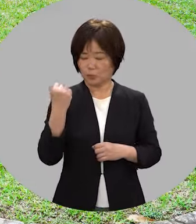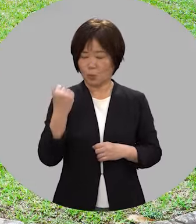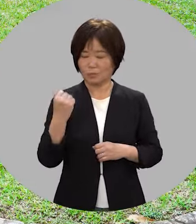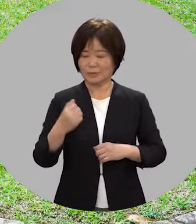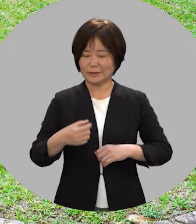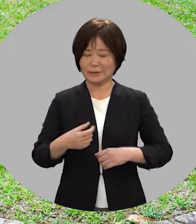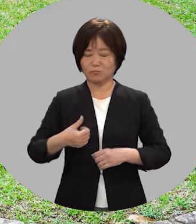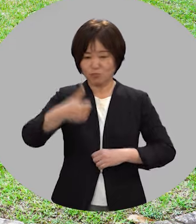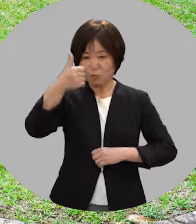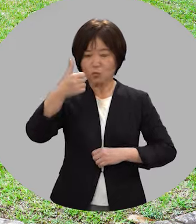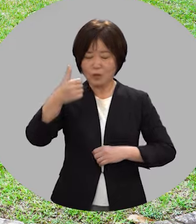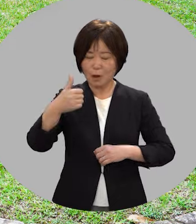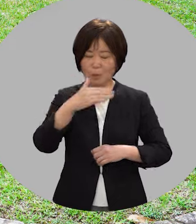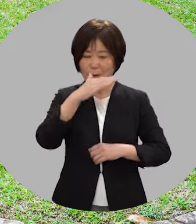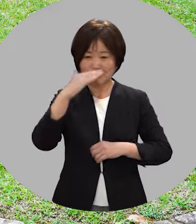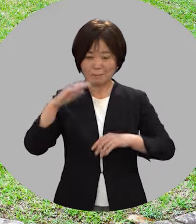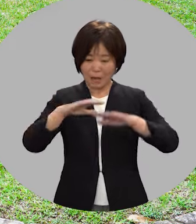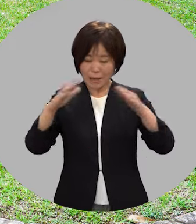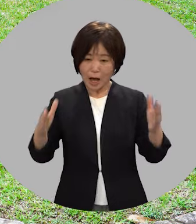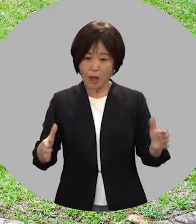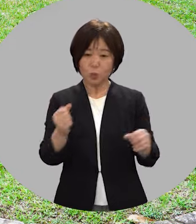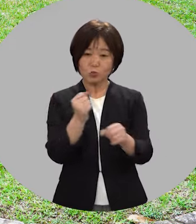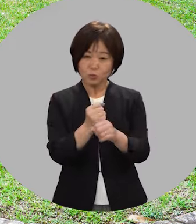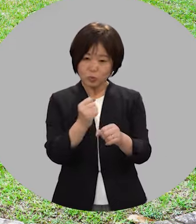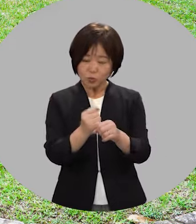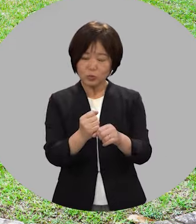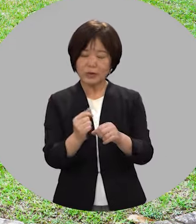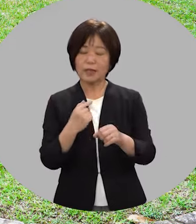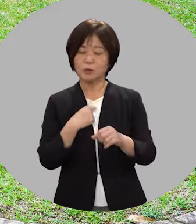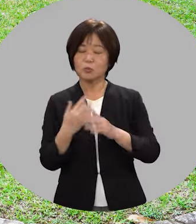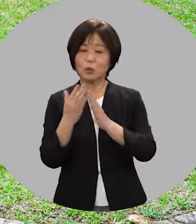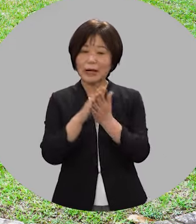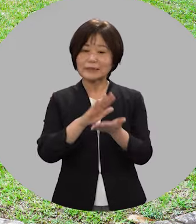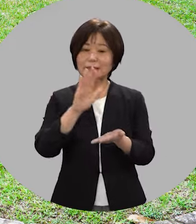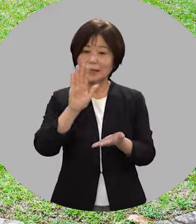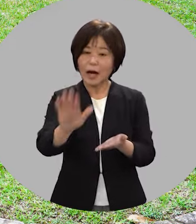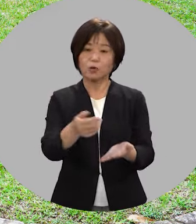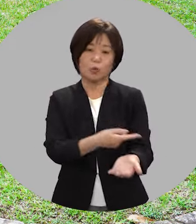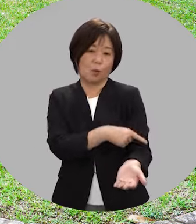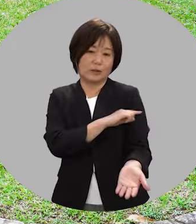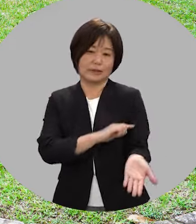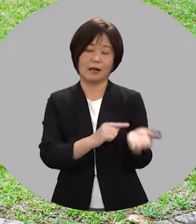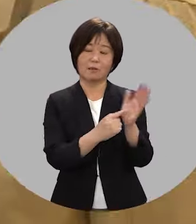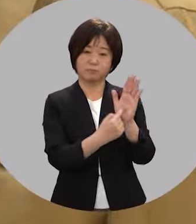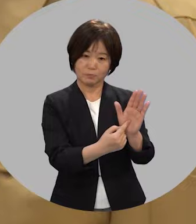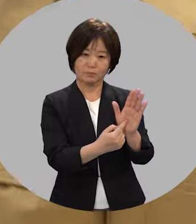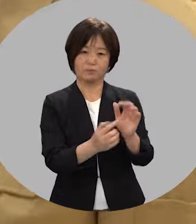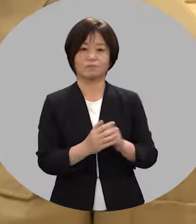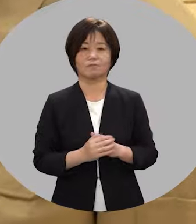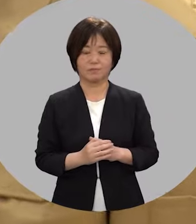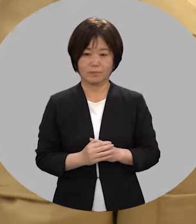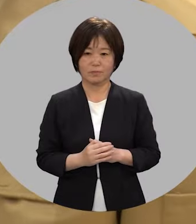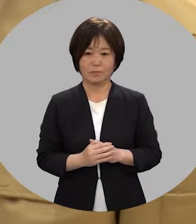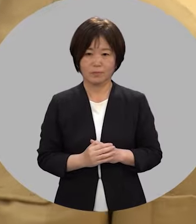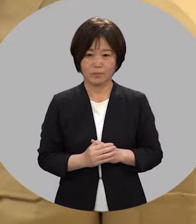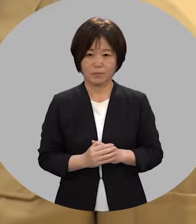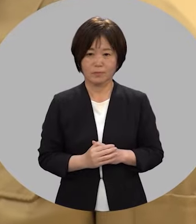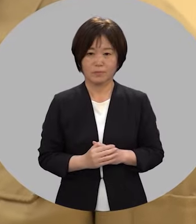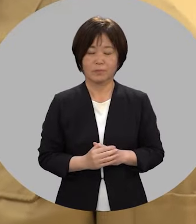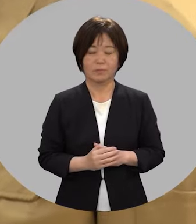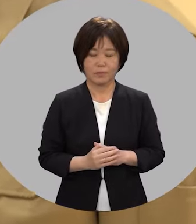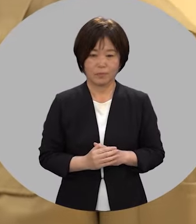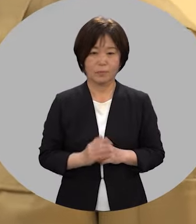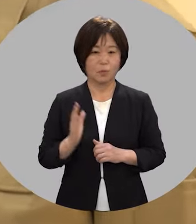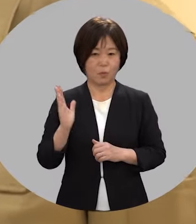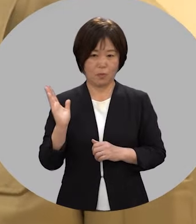派な墓を作ることで、死後も自分の力を誇示するようになります。 こちらが宝慶集光墓と呼ば